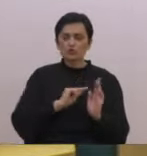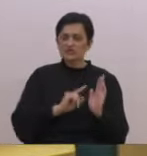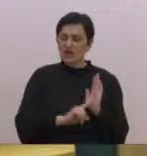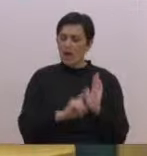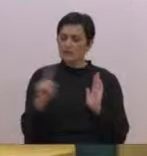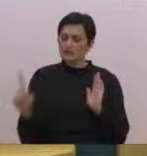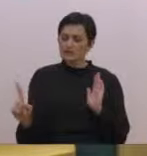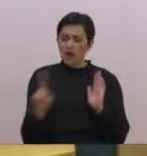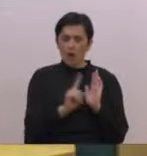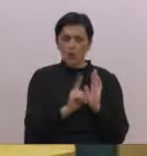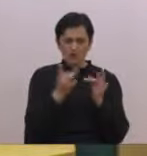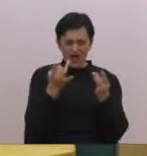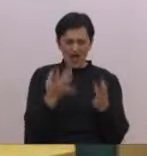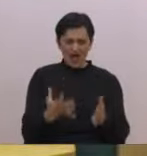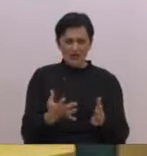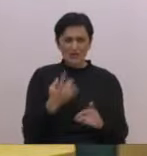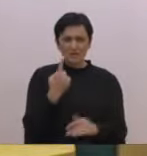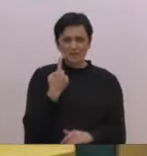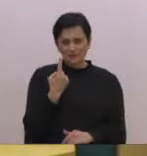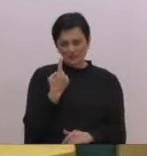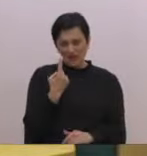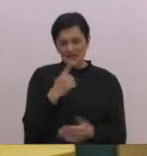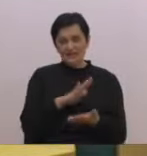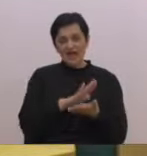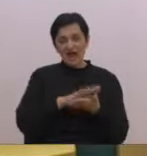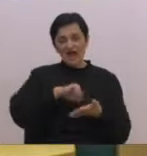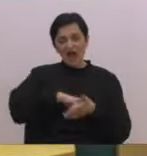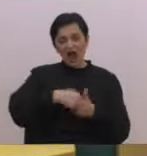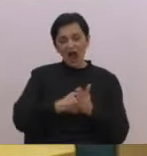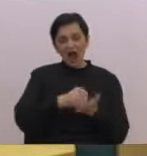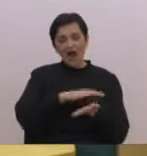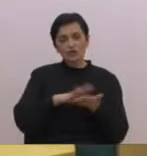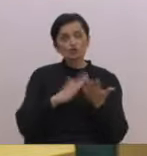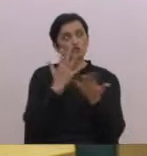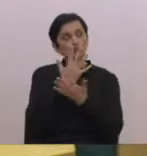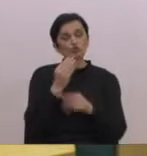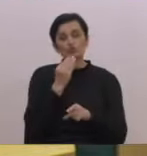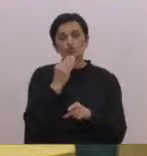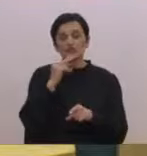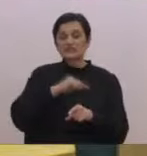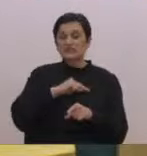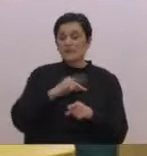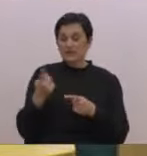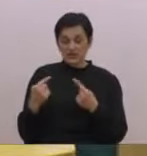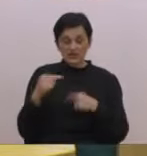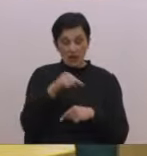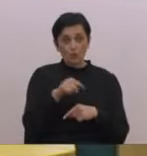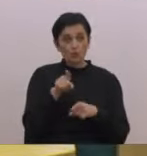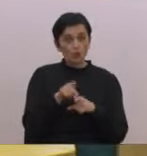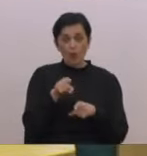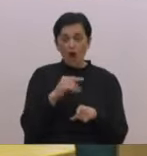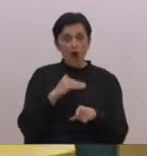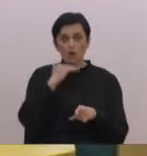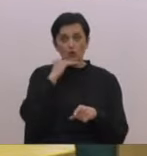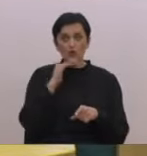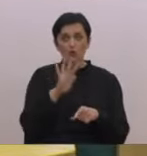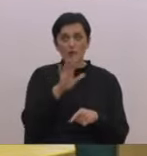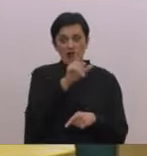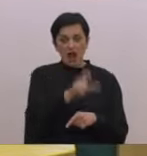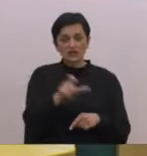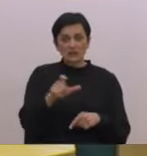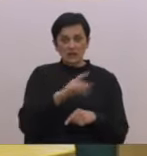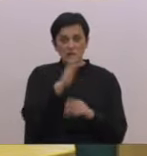samsakhurshi, elementarulat erti ragatsa khachapuri mains chamos, shuadgisas da samsakhuridan dabrundes. Ai amashits ki ar qopnis adamianebs